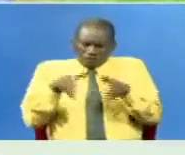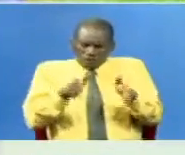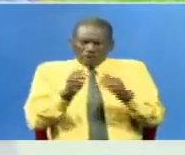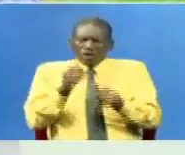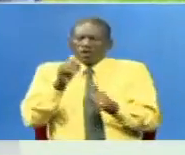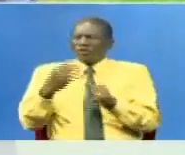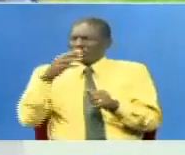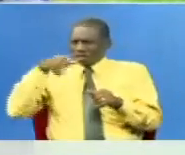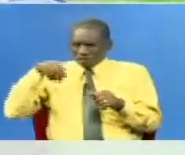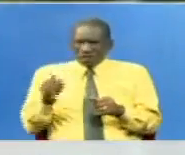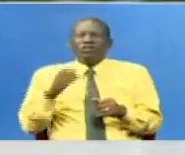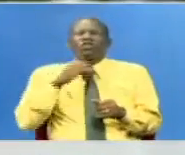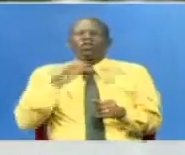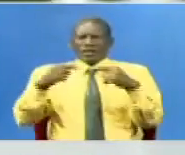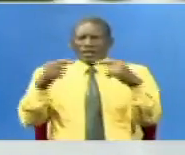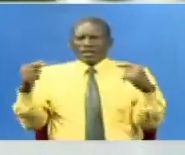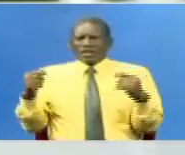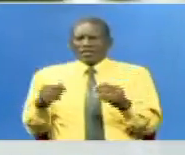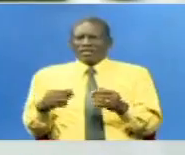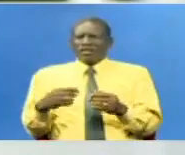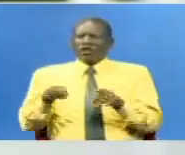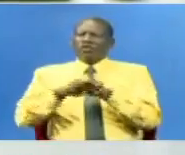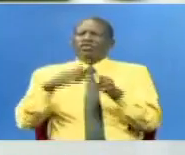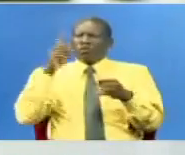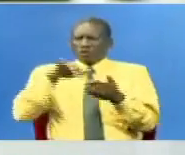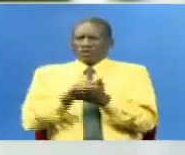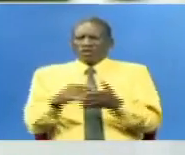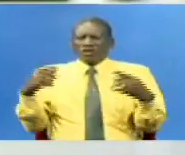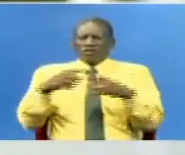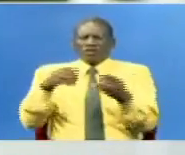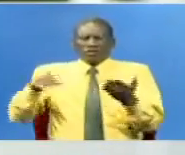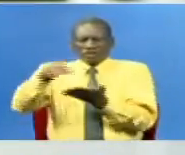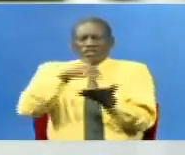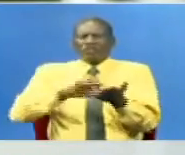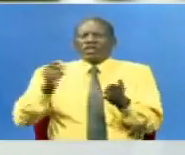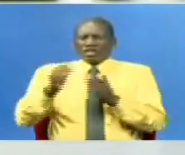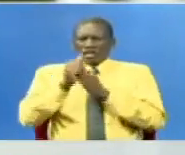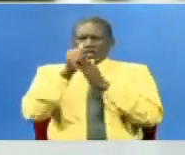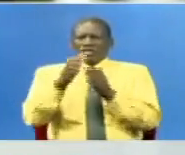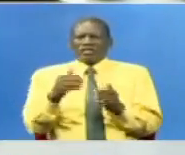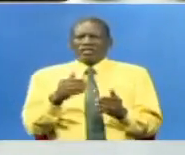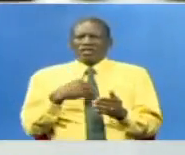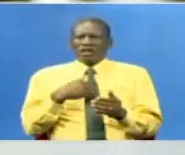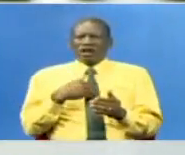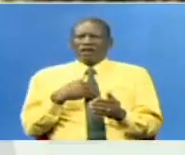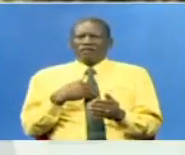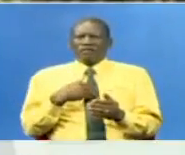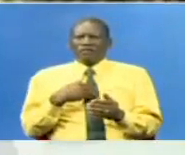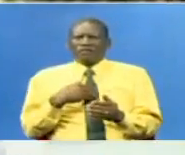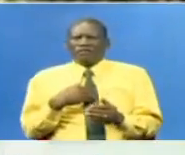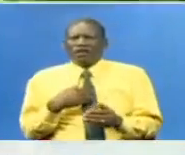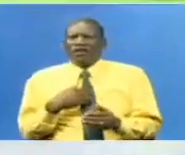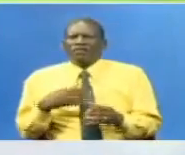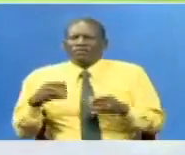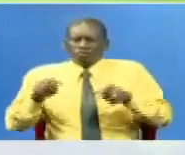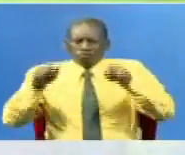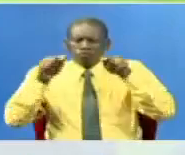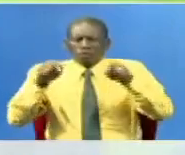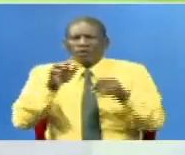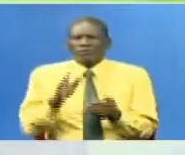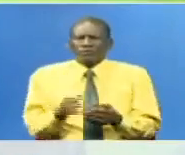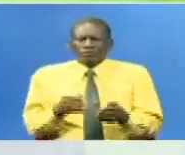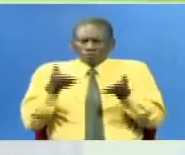Gachagua himself complained against. He further says that a number of Central Kenya leaders have gone aboard the bandwagon to malign him. Ile